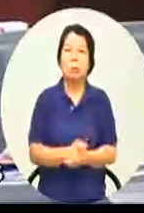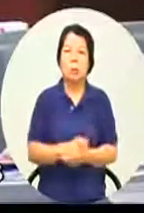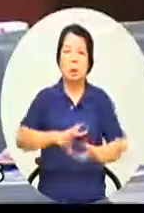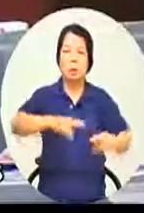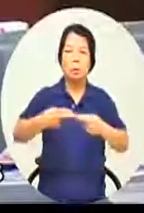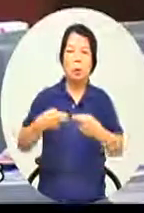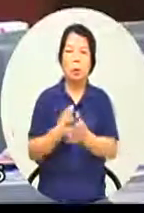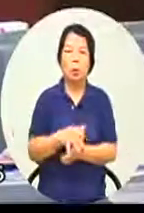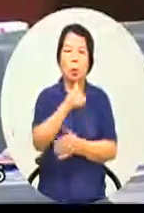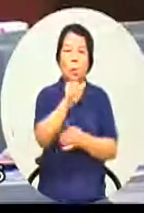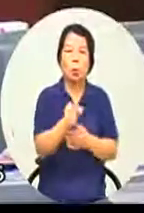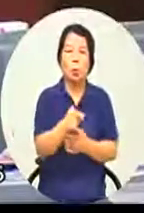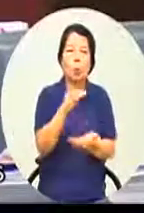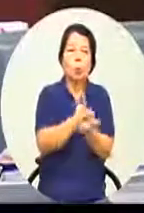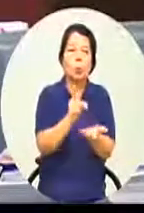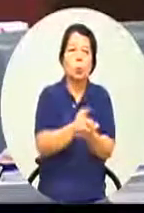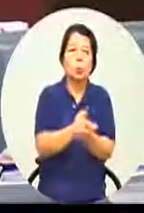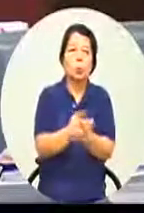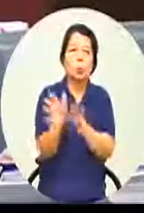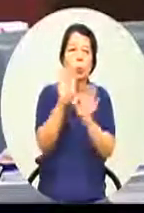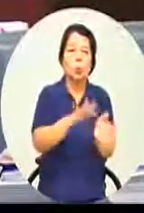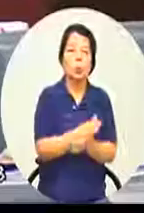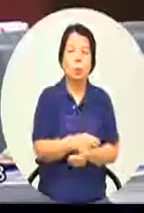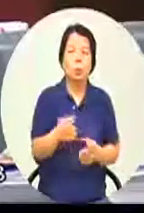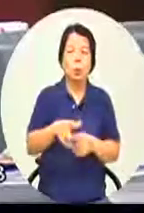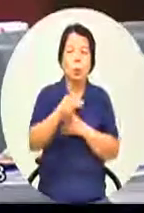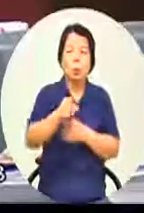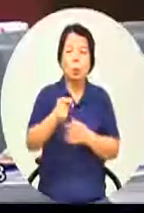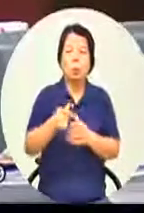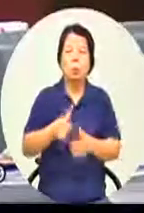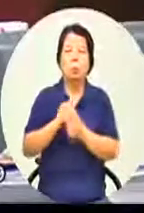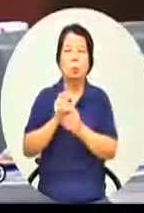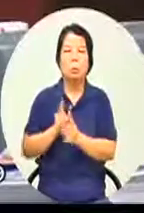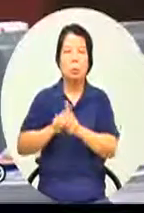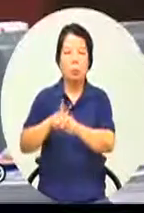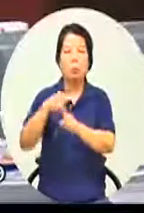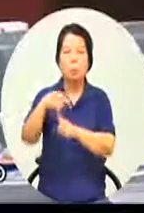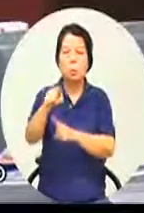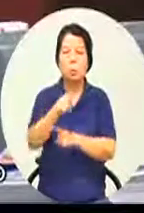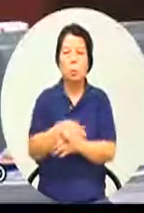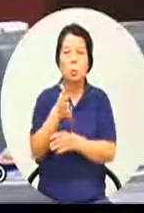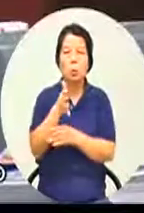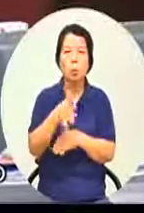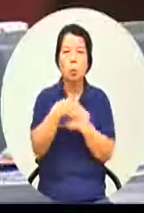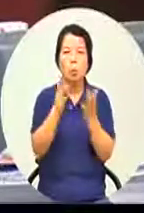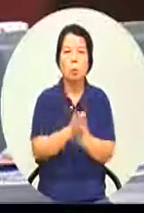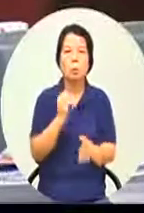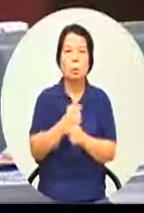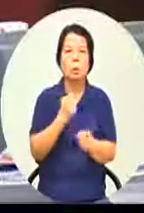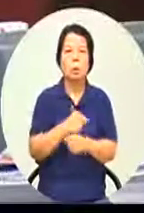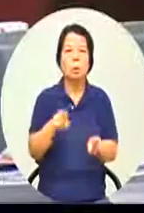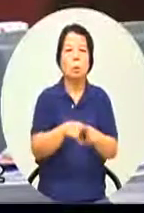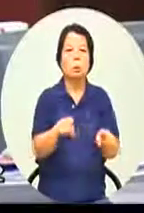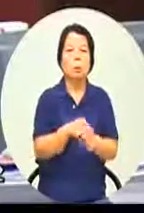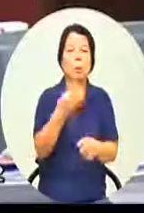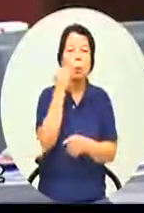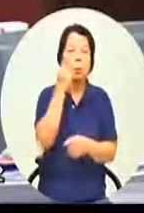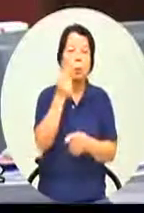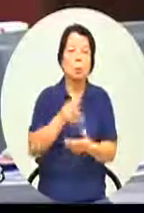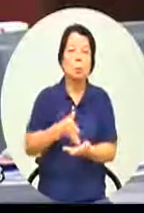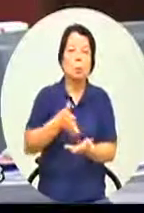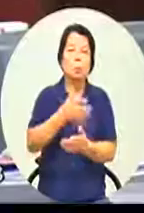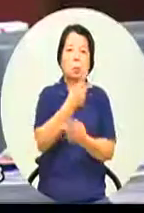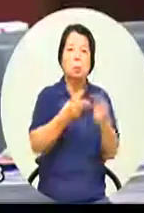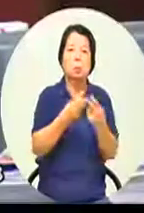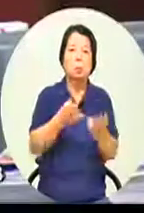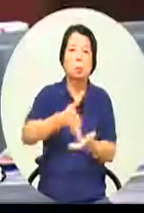租型的哦，我们好像有客人跟我去嘛，他改成月租型的，他们现在没办法做一般的观光客。还有之前